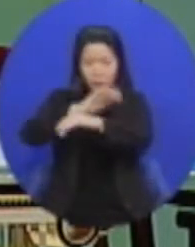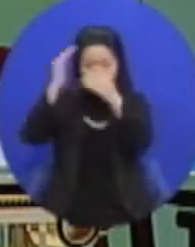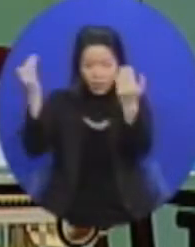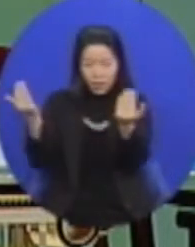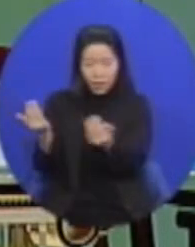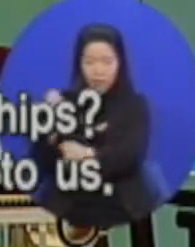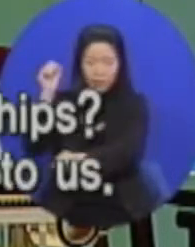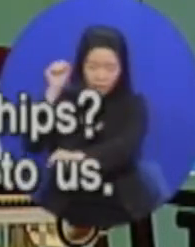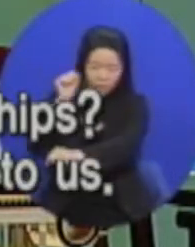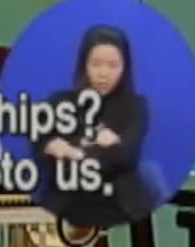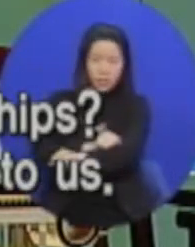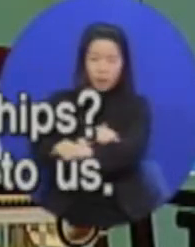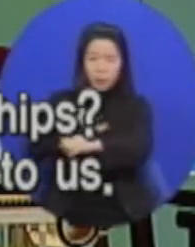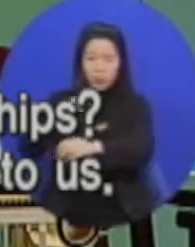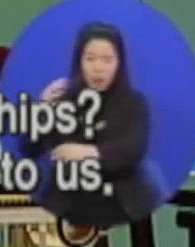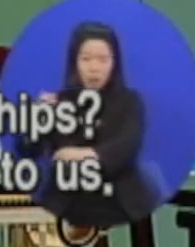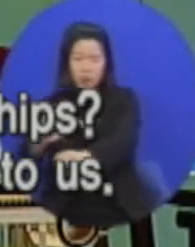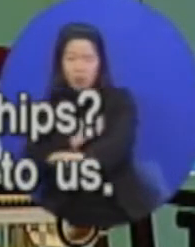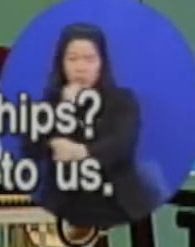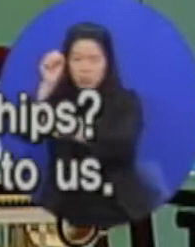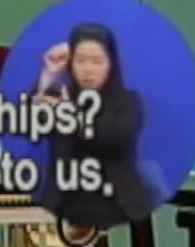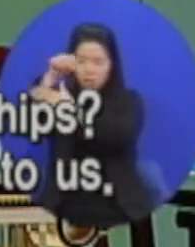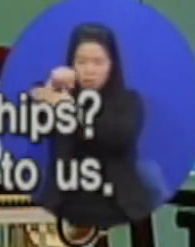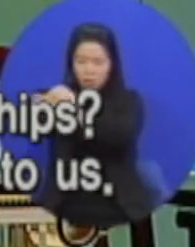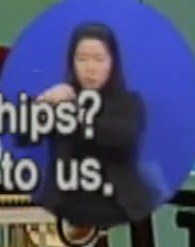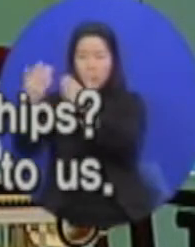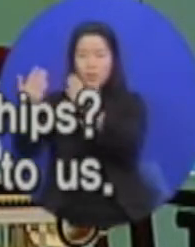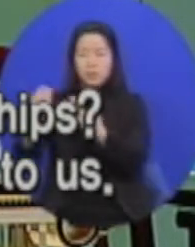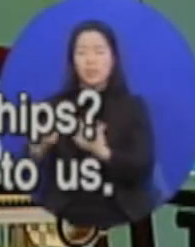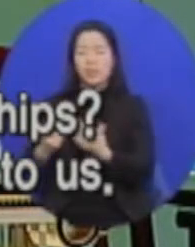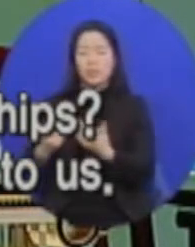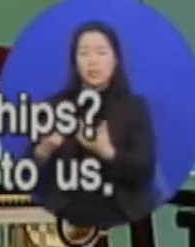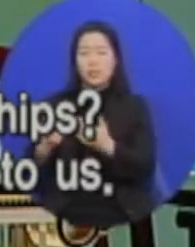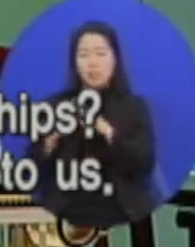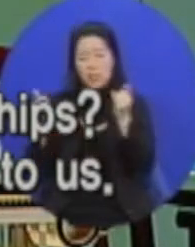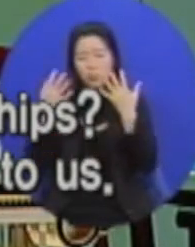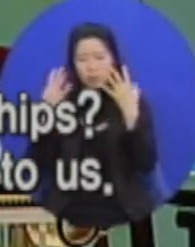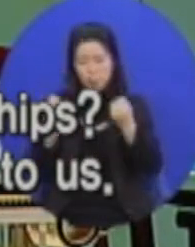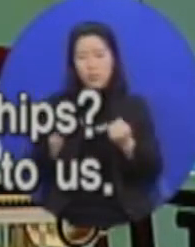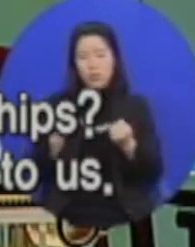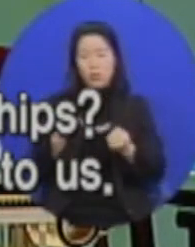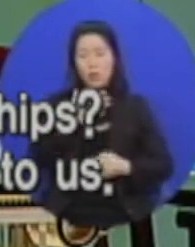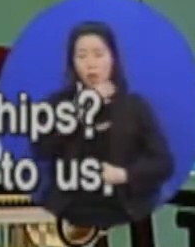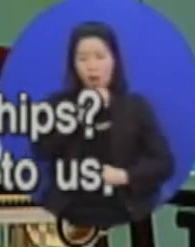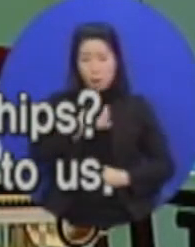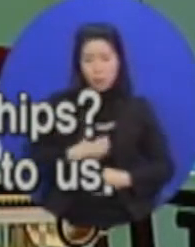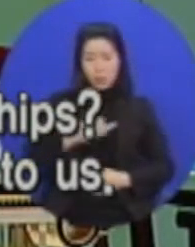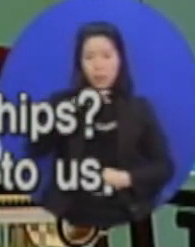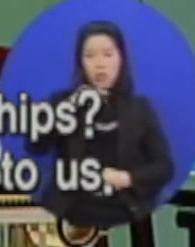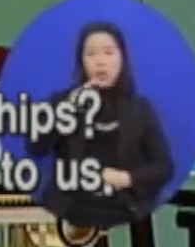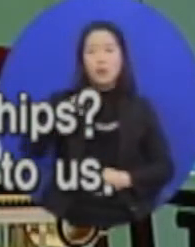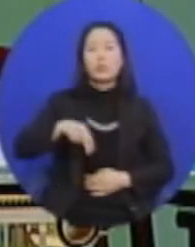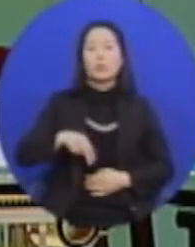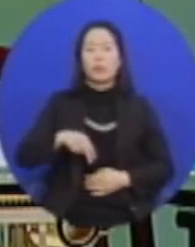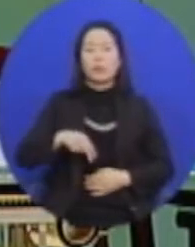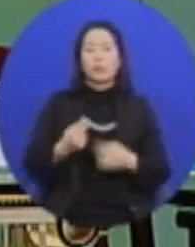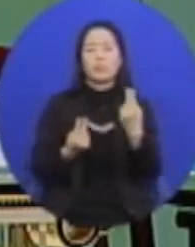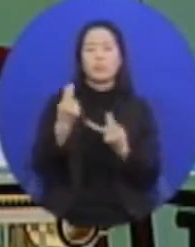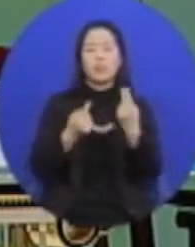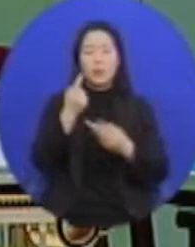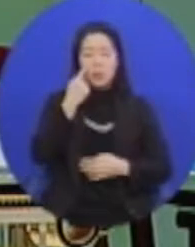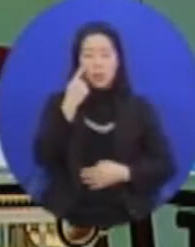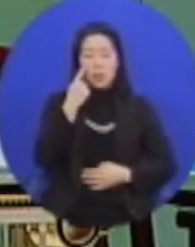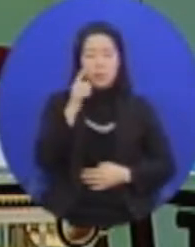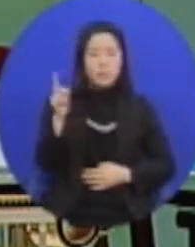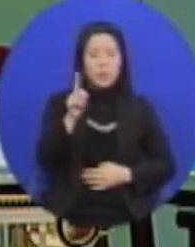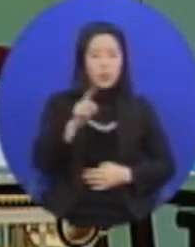맺는 그런 사람도 얼마나 많은가요 아브라함과 롯을 비교해 보세요 어디서 살 찌를 서로